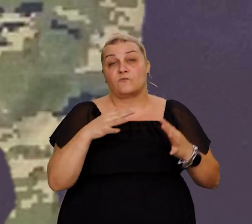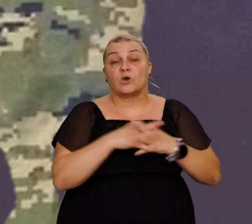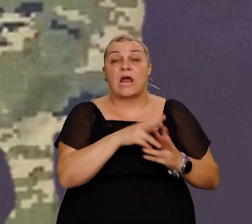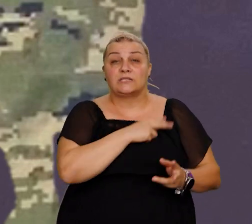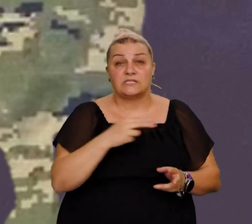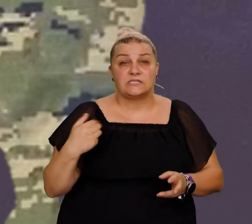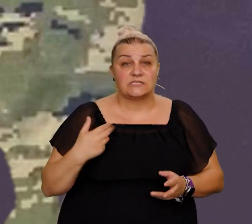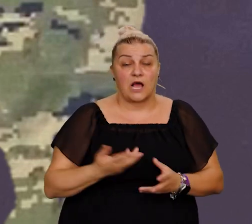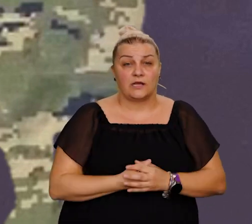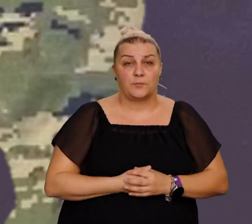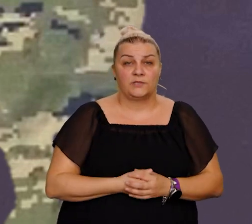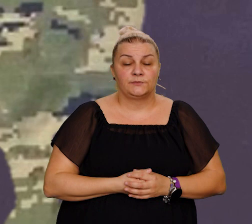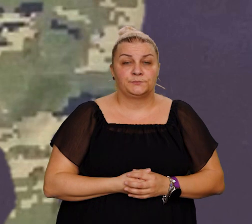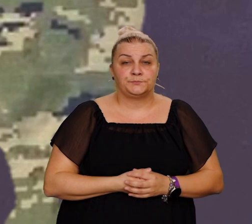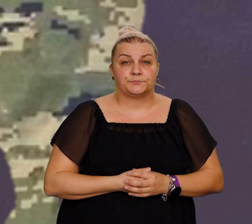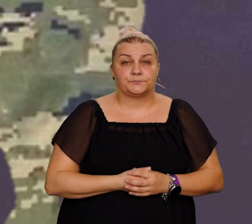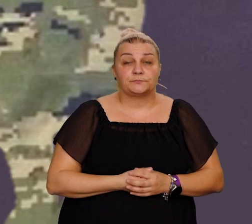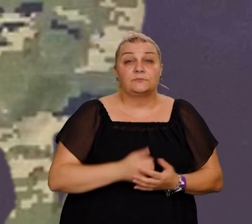Zagreb.